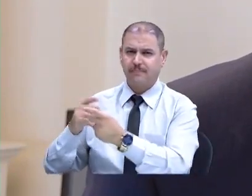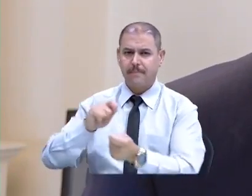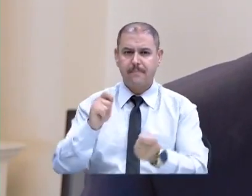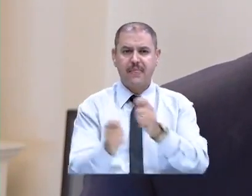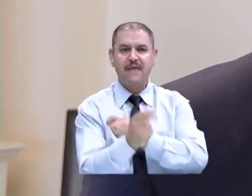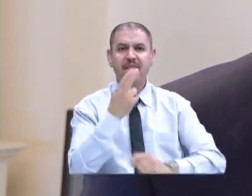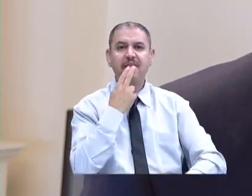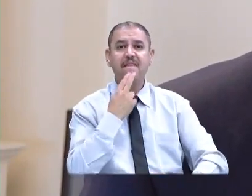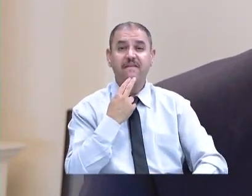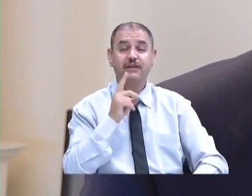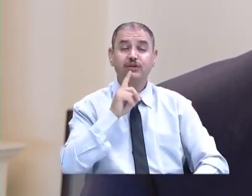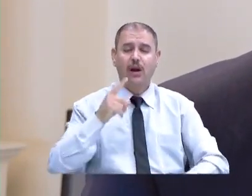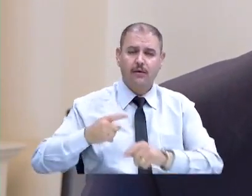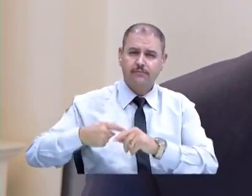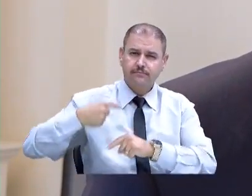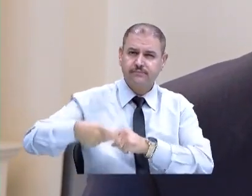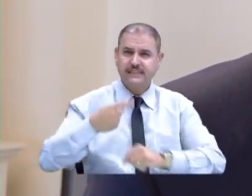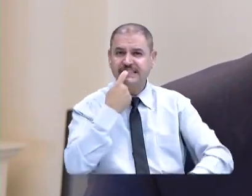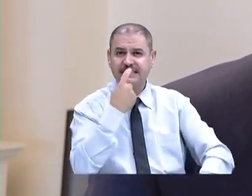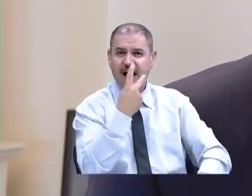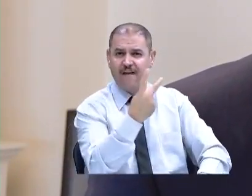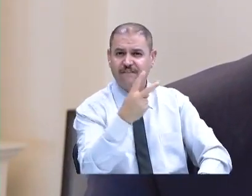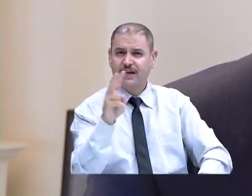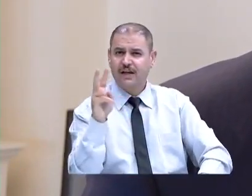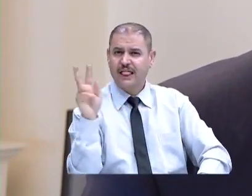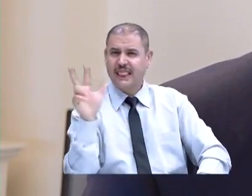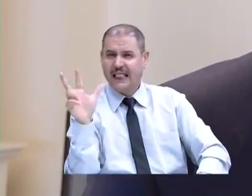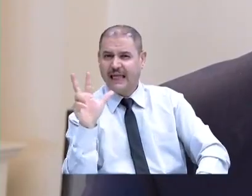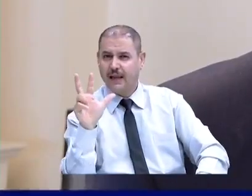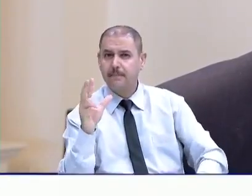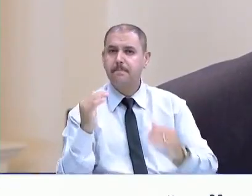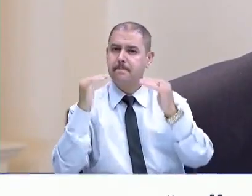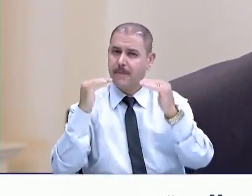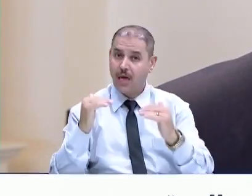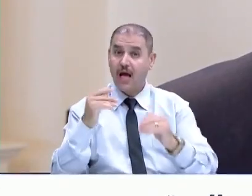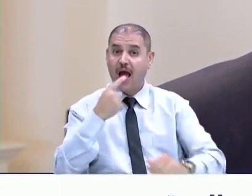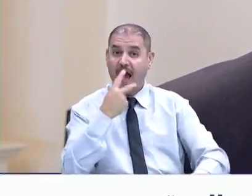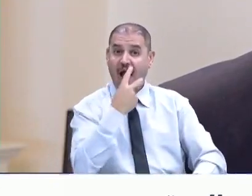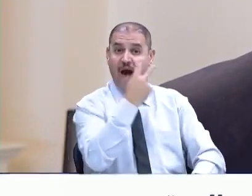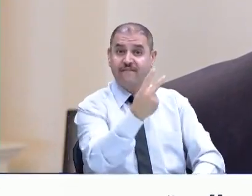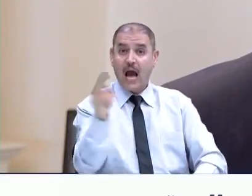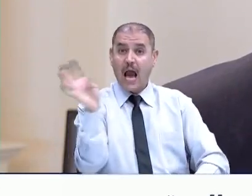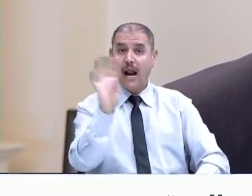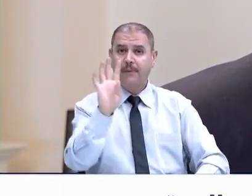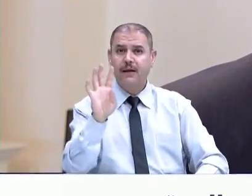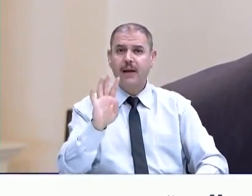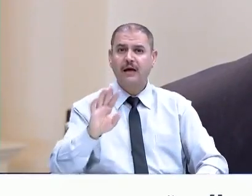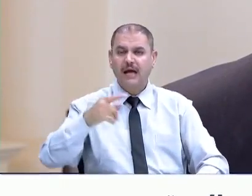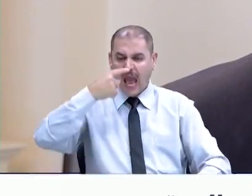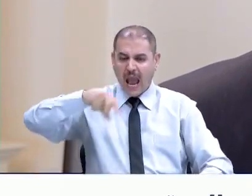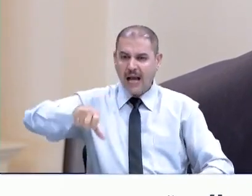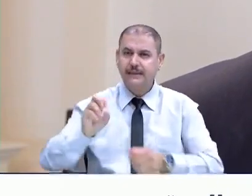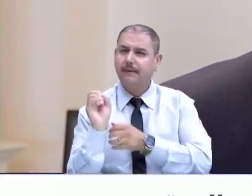100% ب 2040 طبعا فائده هذه الاتفاقيه هو تعزيز دور العقبه وميناء الحاويات